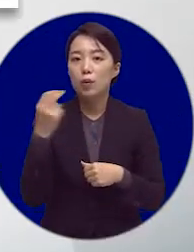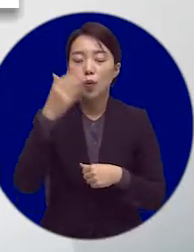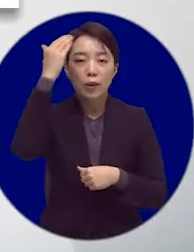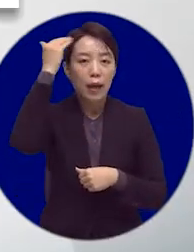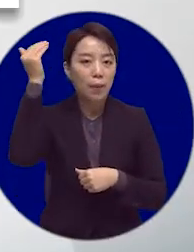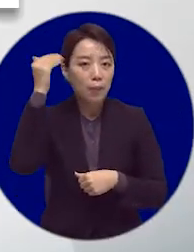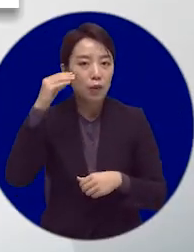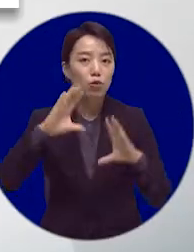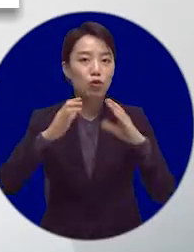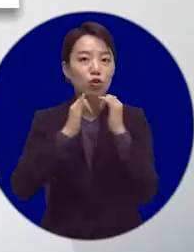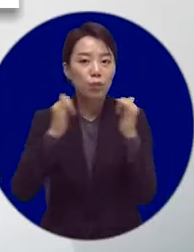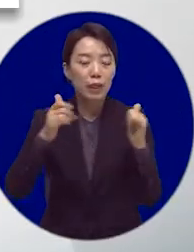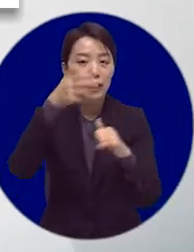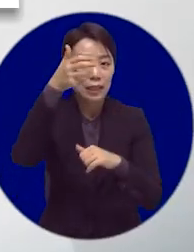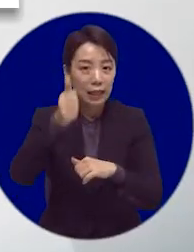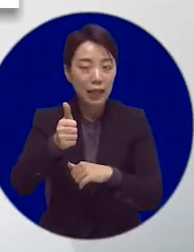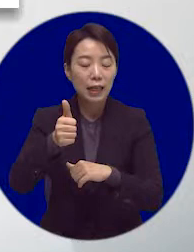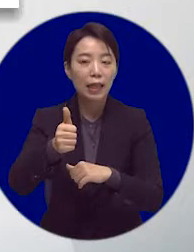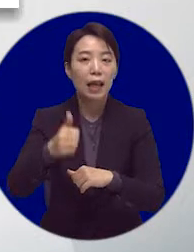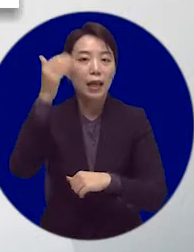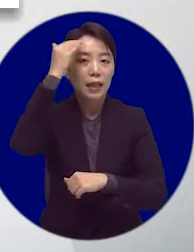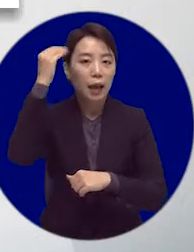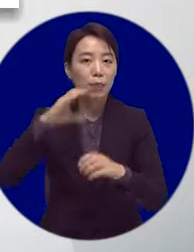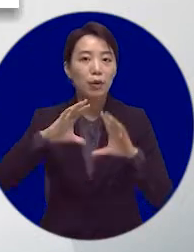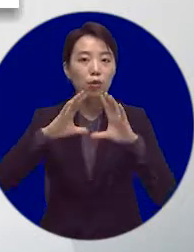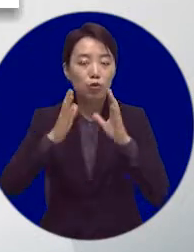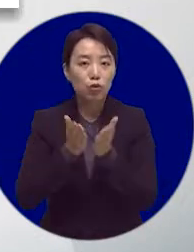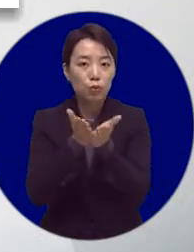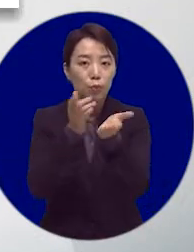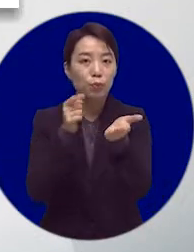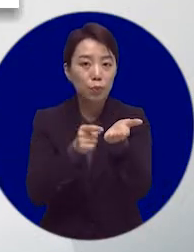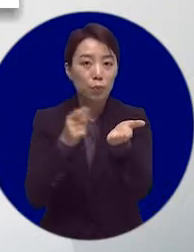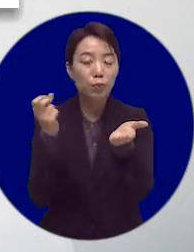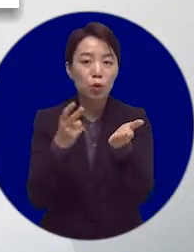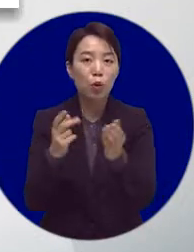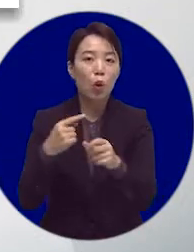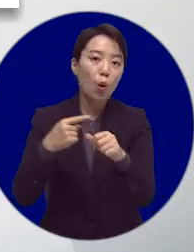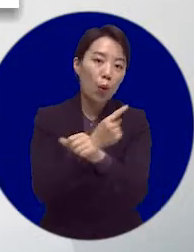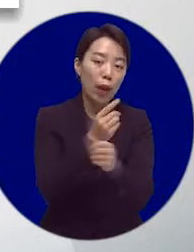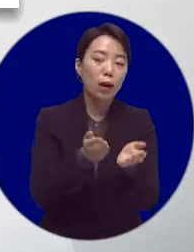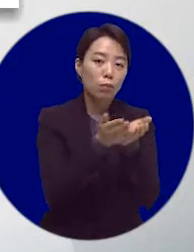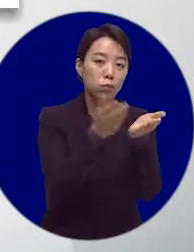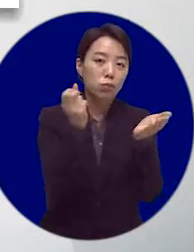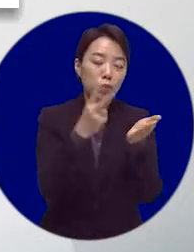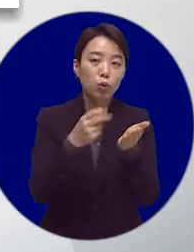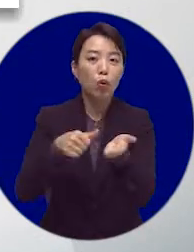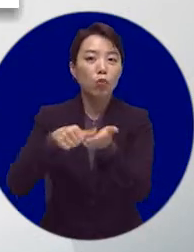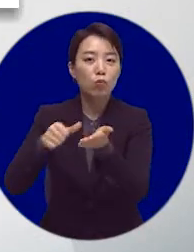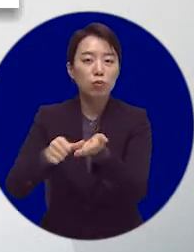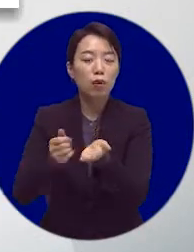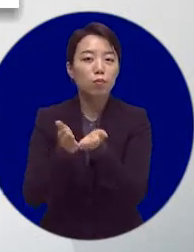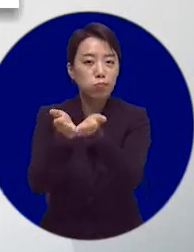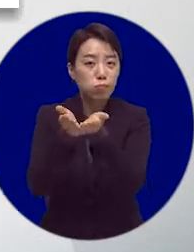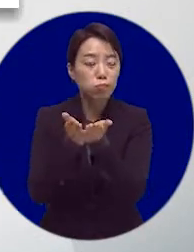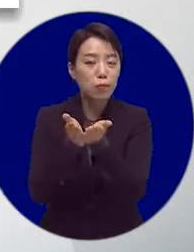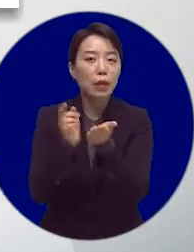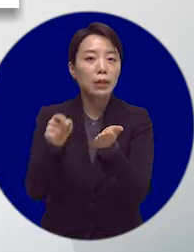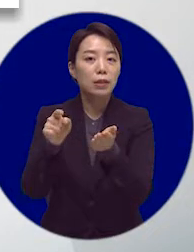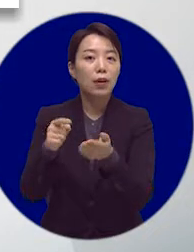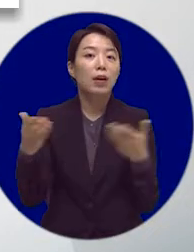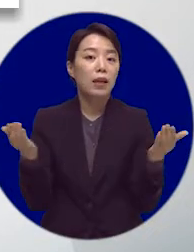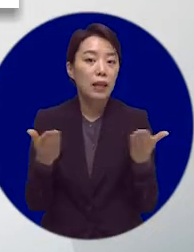대한민국 국민이 선장을 맡고 있는 대한민국 국적의 원양어업 및 외항 여객, 화물 운송사업 선박에 승선하고